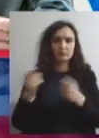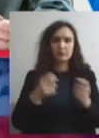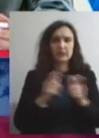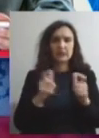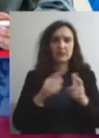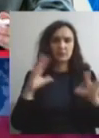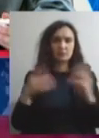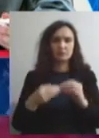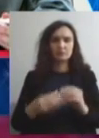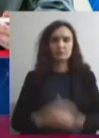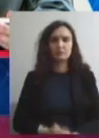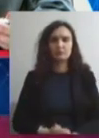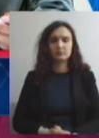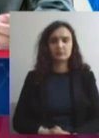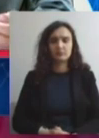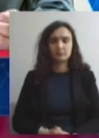რაოდენობა?